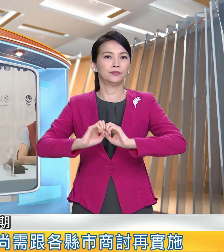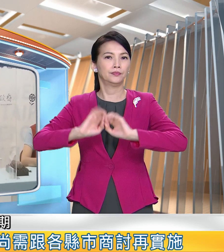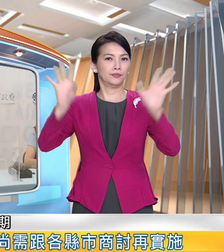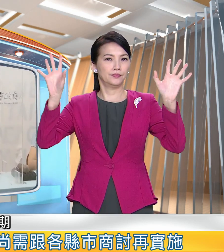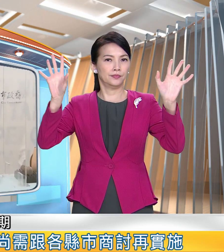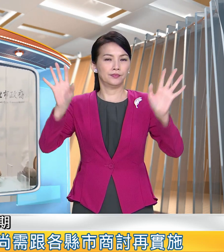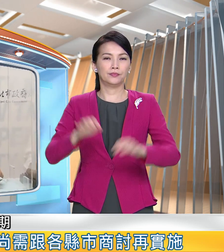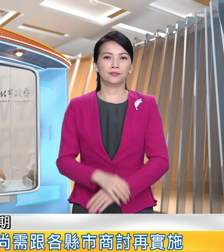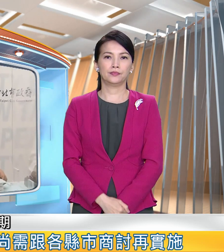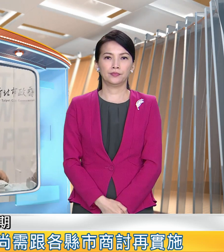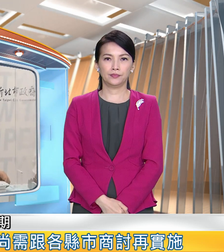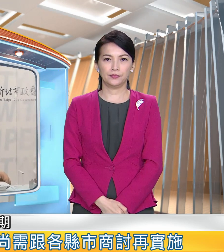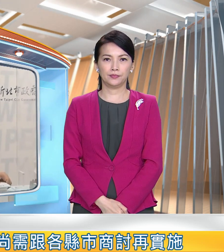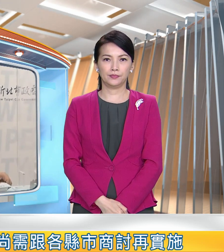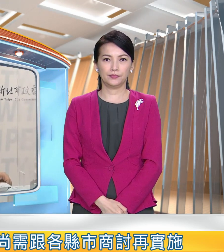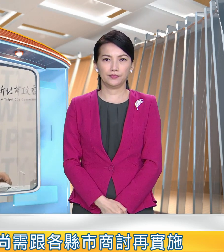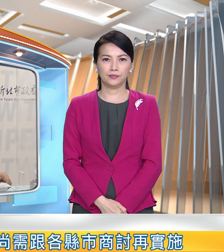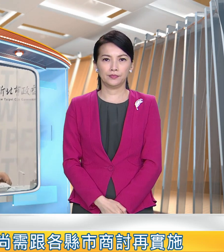期。